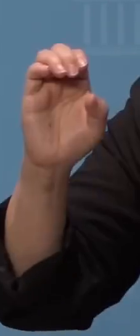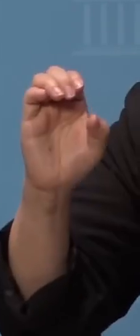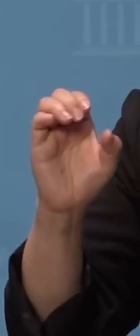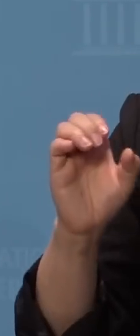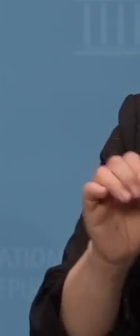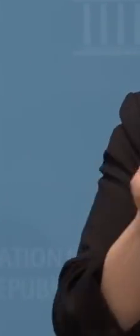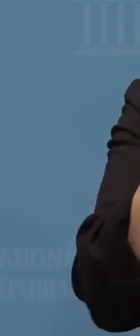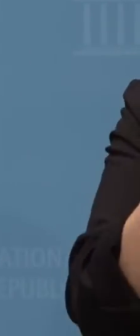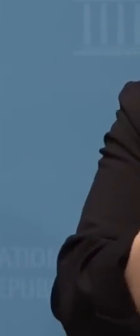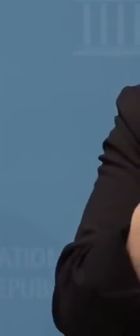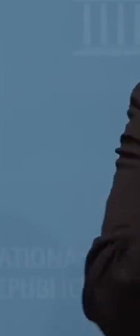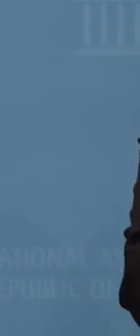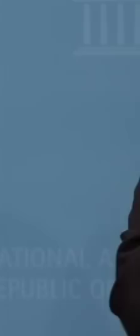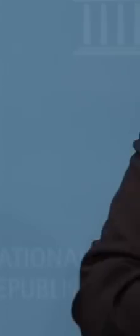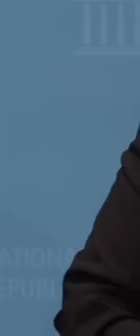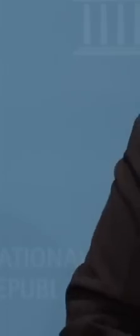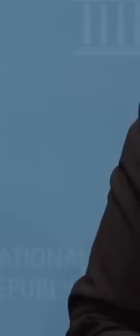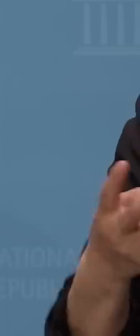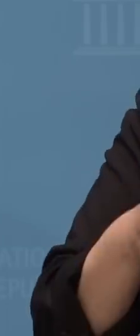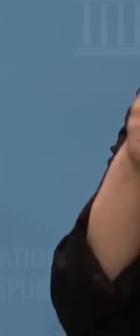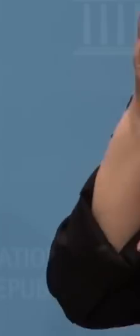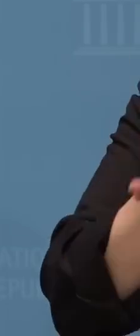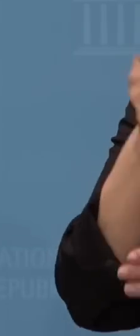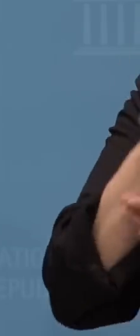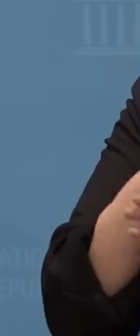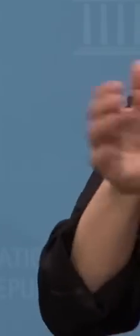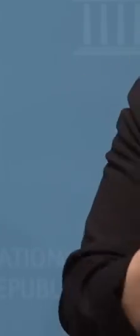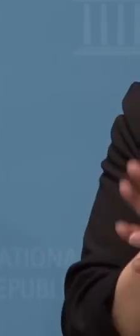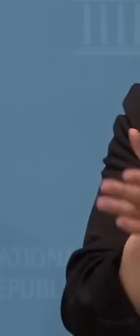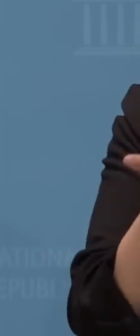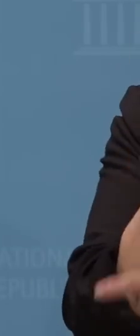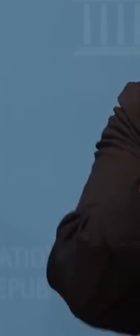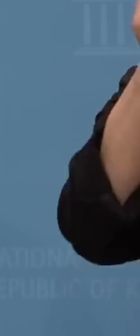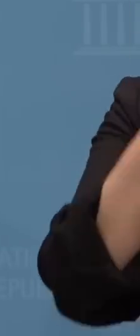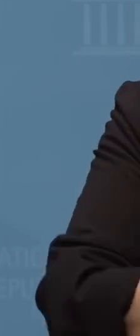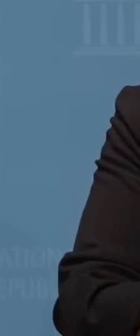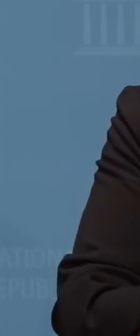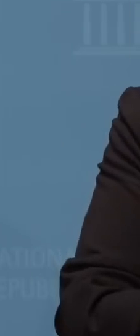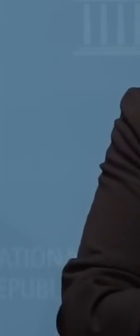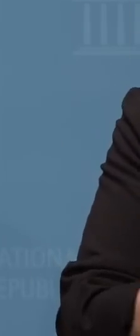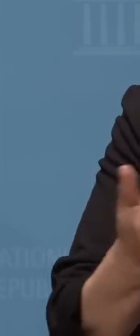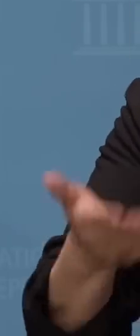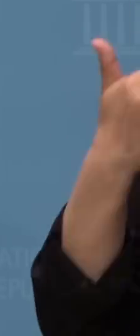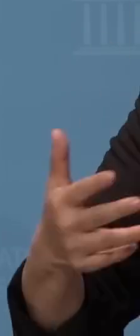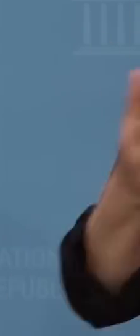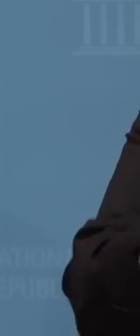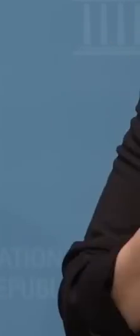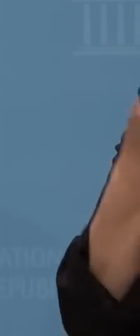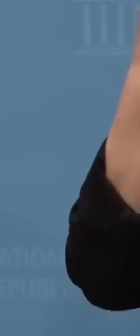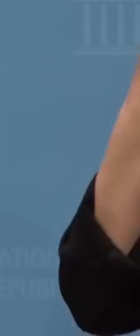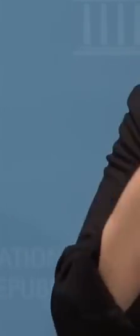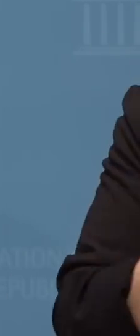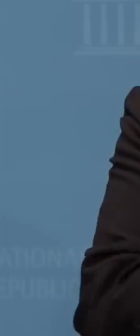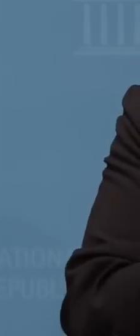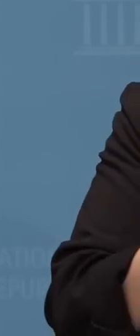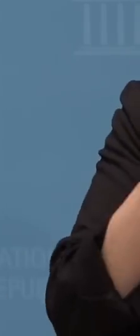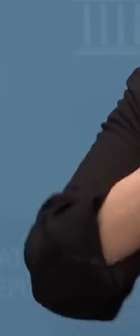보도와 취재를 법무부 장관이 직접 고발하고 압수수색 및 구속영장 청구를